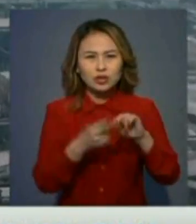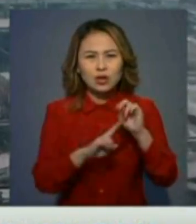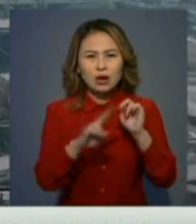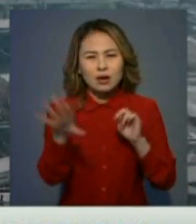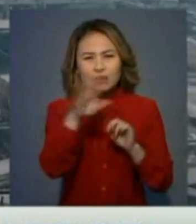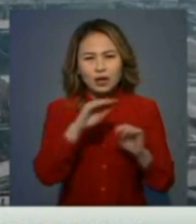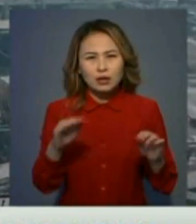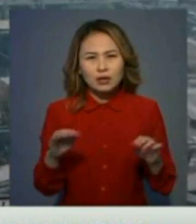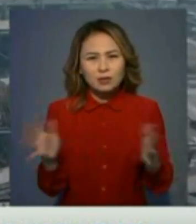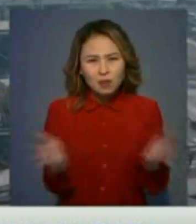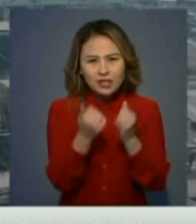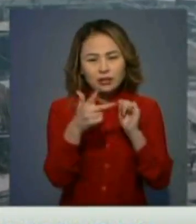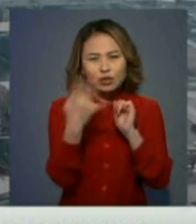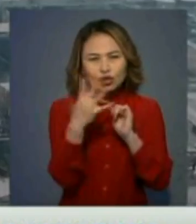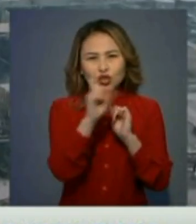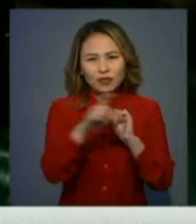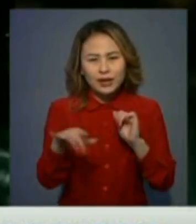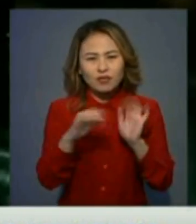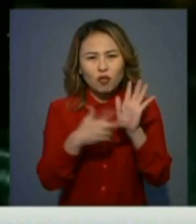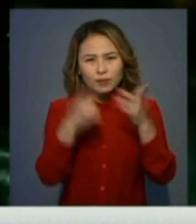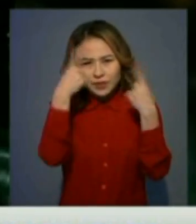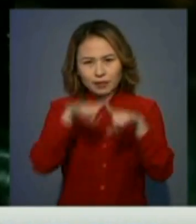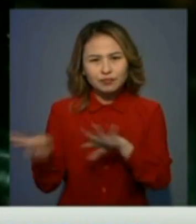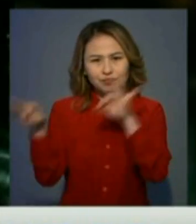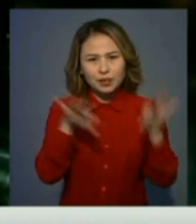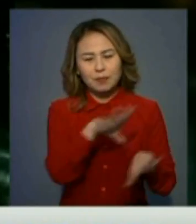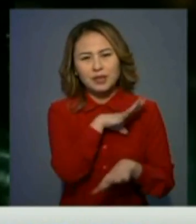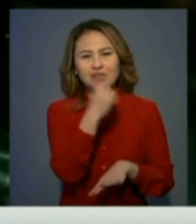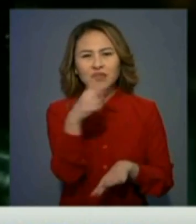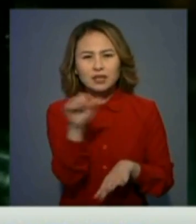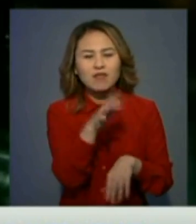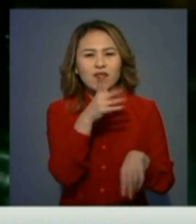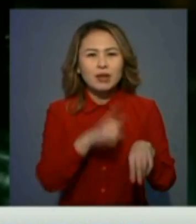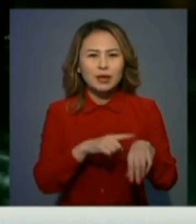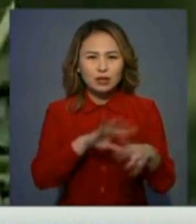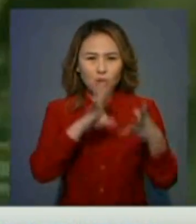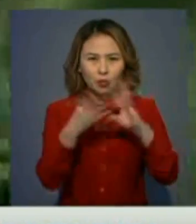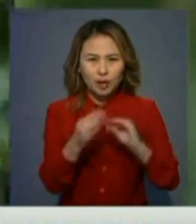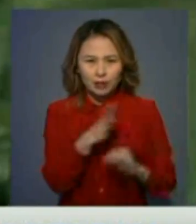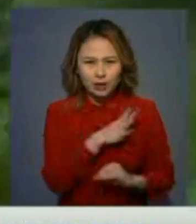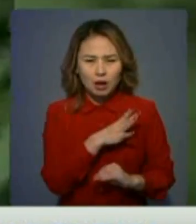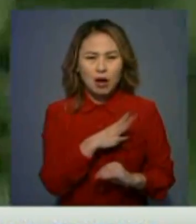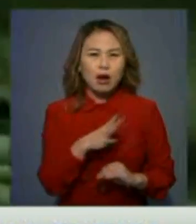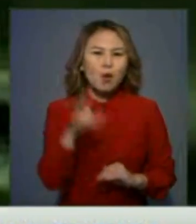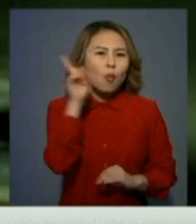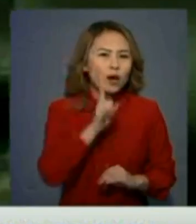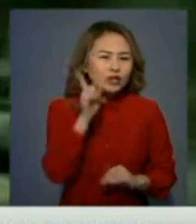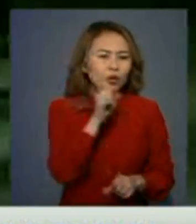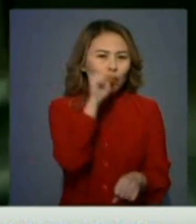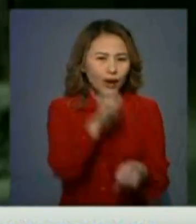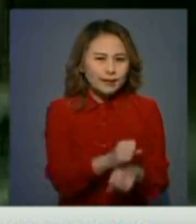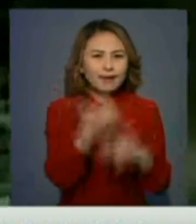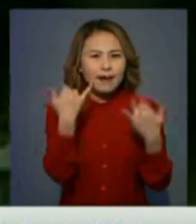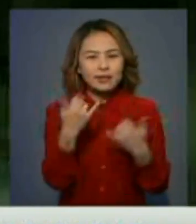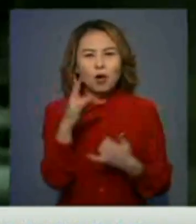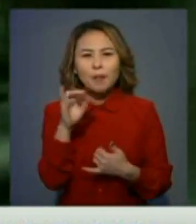ауыздықтауға 34 адам мен 8 арнайы техника жұмылдырылып, өрт 2,5 сағатта өшірілді. Оқиға кезінде цехтің жұмысы уақытша